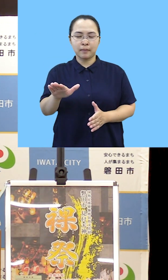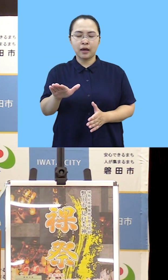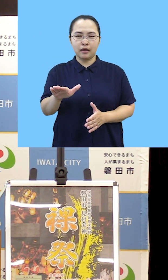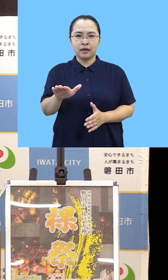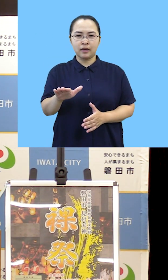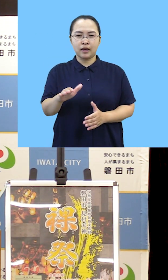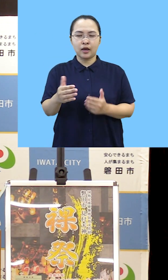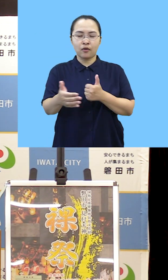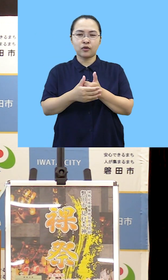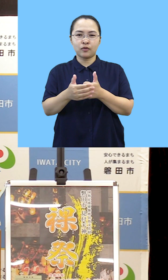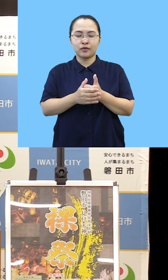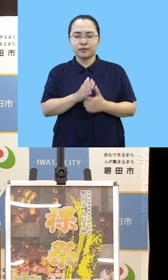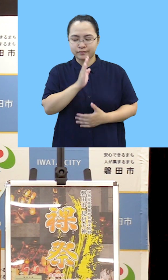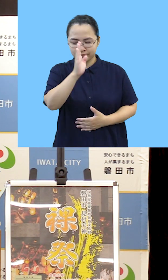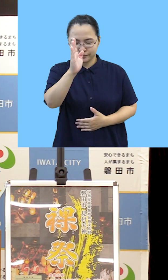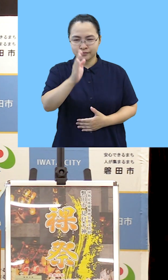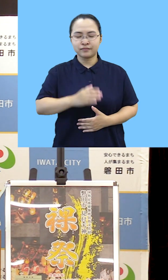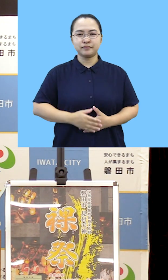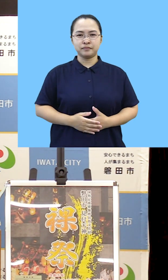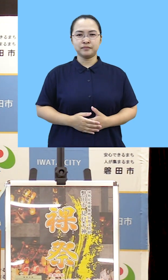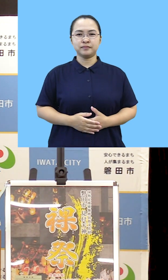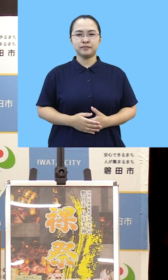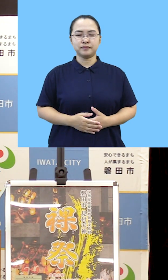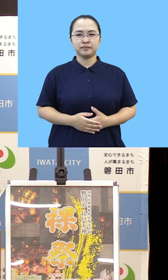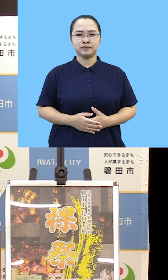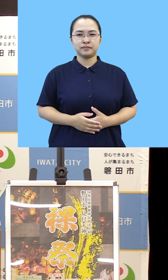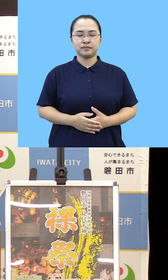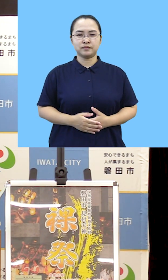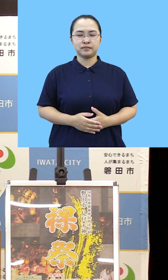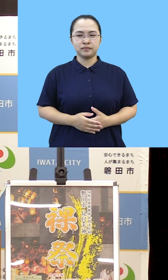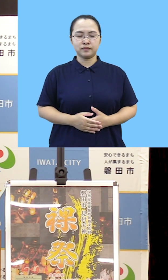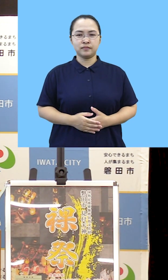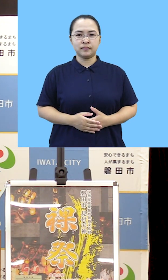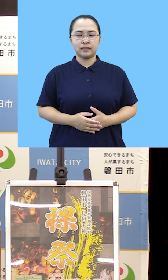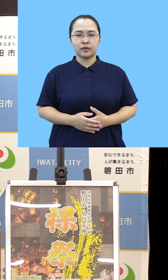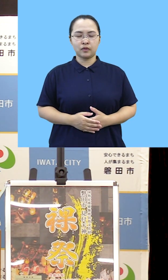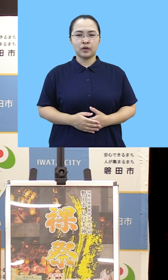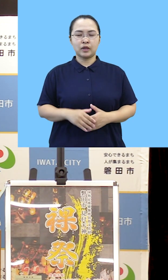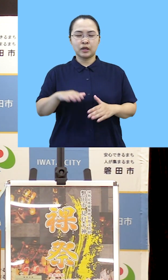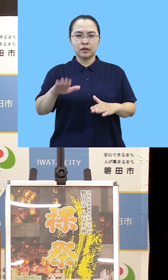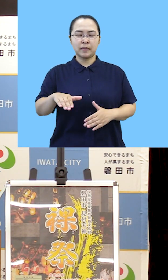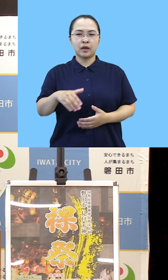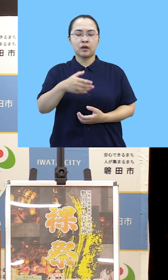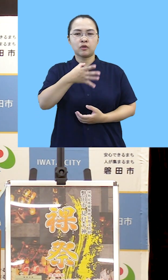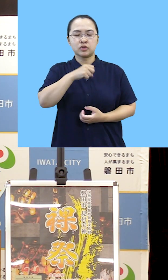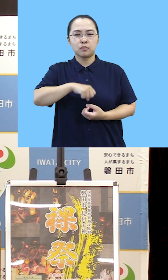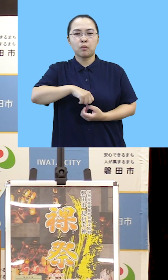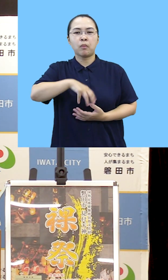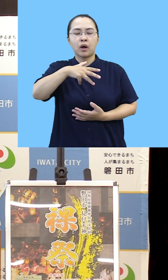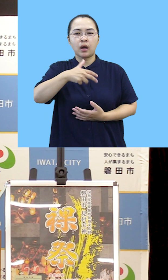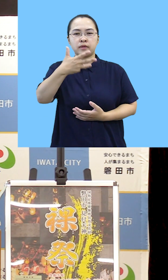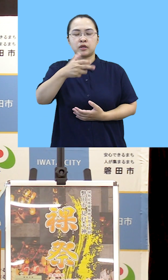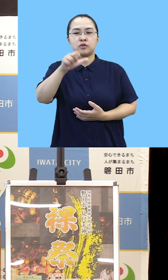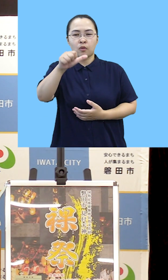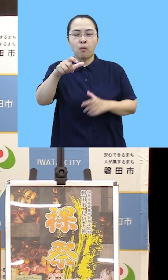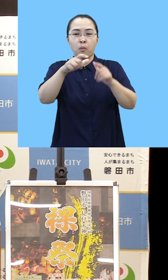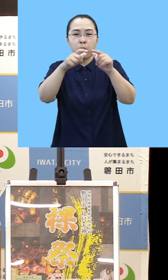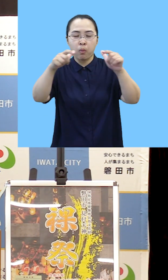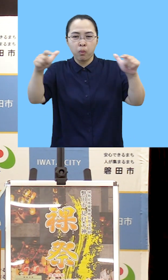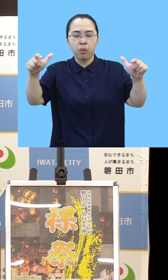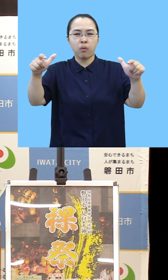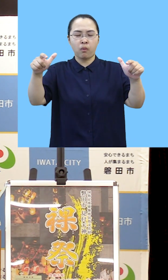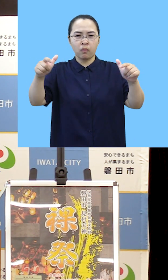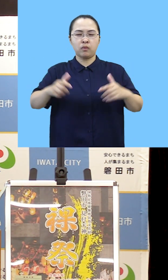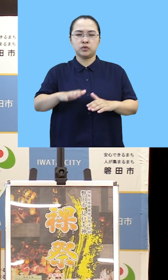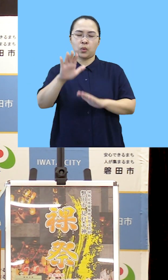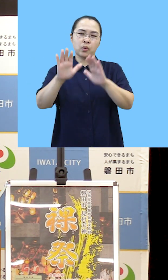てもご協力をお願いしたいというふうに思います。いずれにしても超今団塊の世代が75歳以上に続々入っていっておりますので